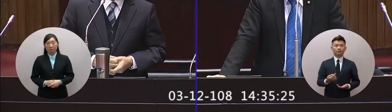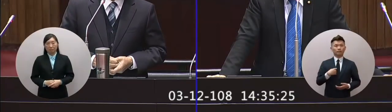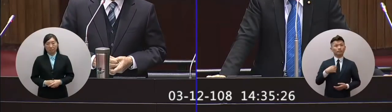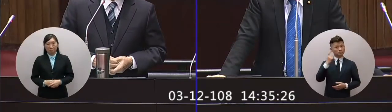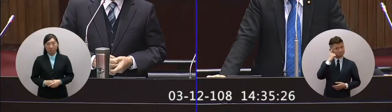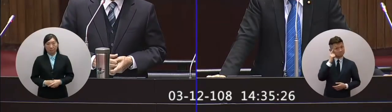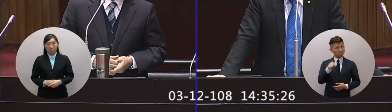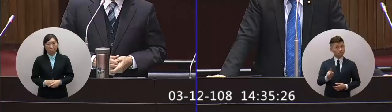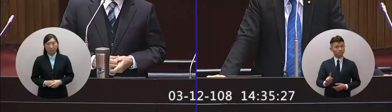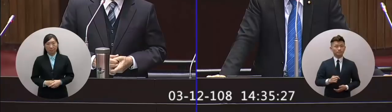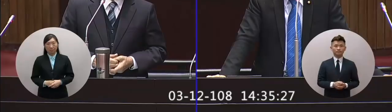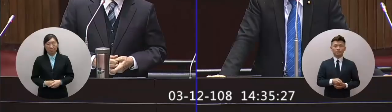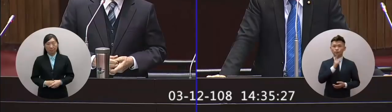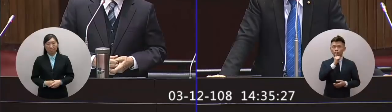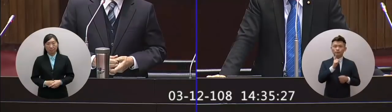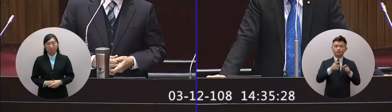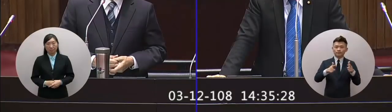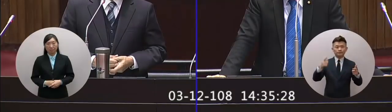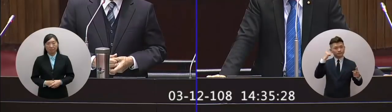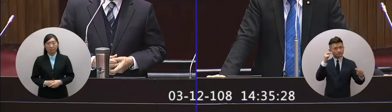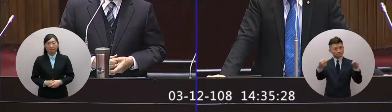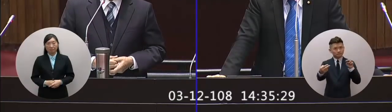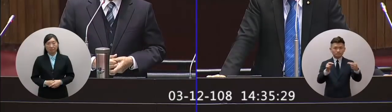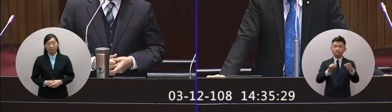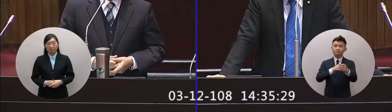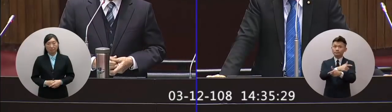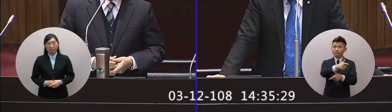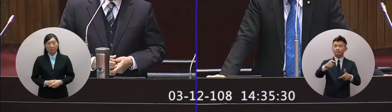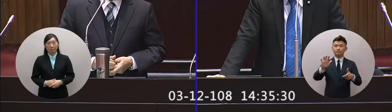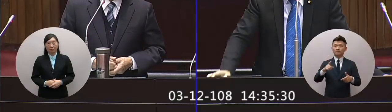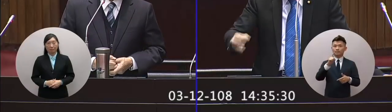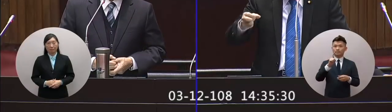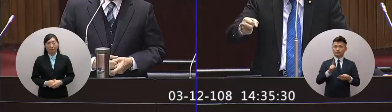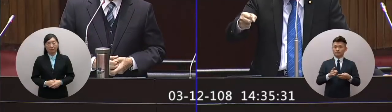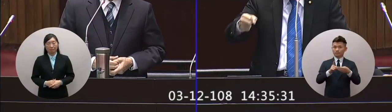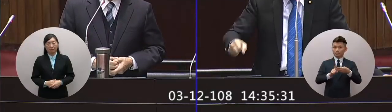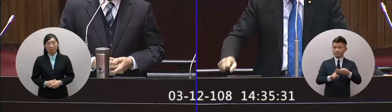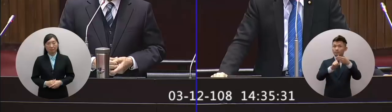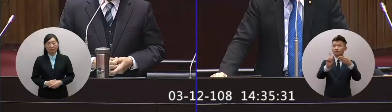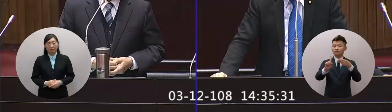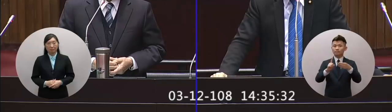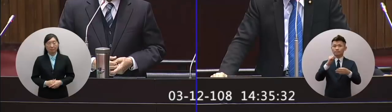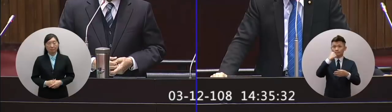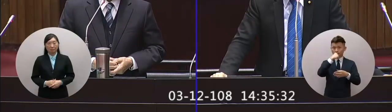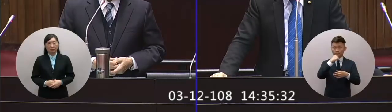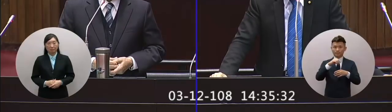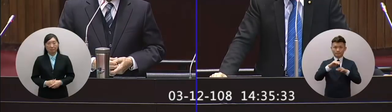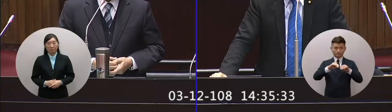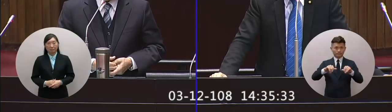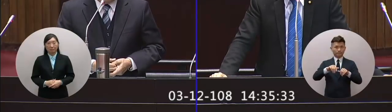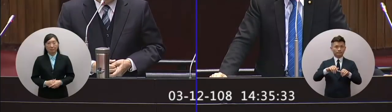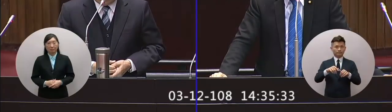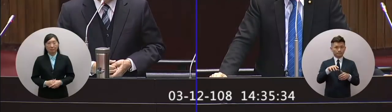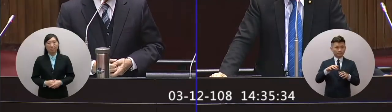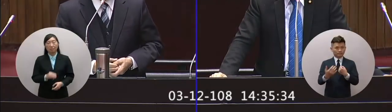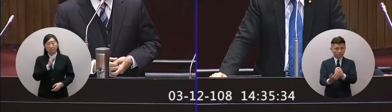吼。这个说法很多，角度很多，但是一定要站在台湾人的立场，要守护这块土地，这才是正港的核心